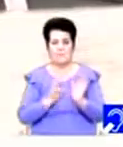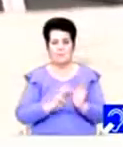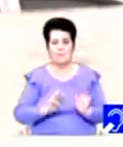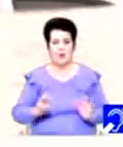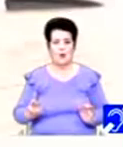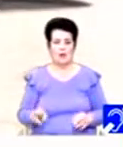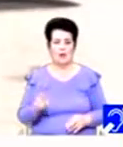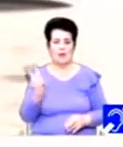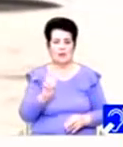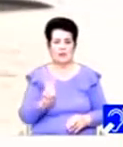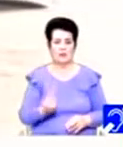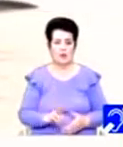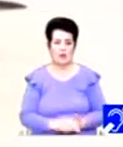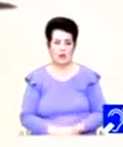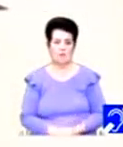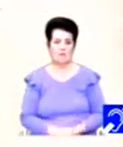miliarde de dolari.